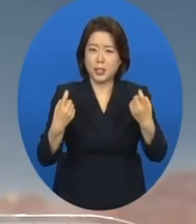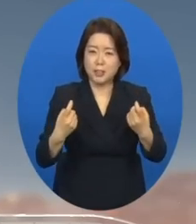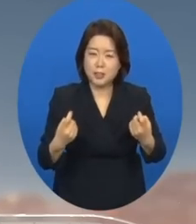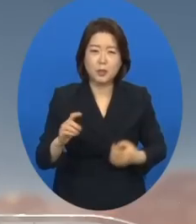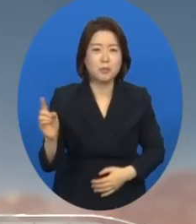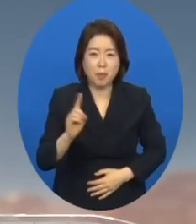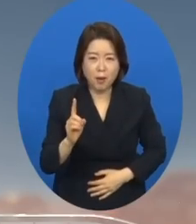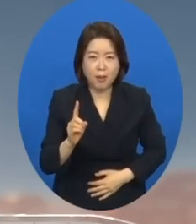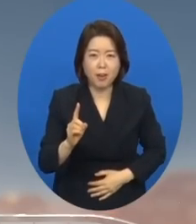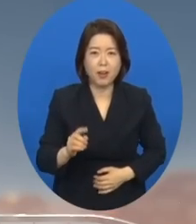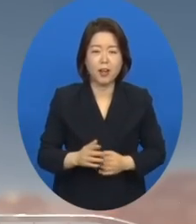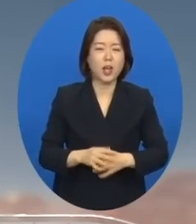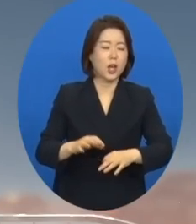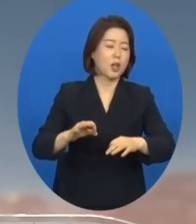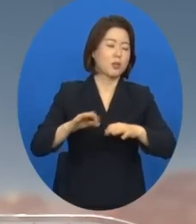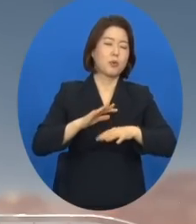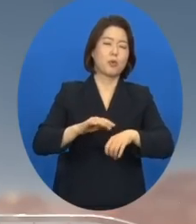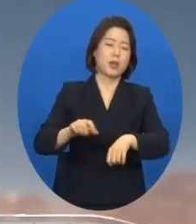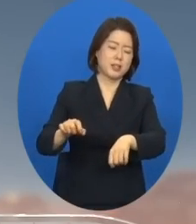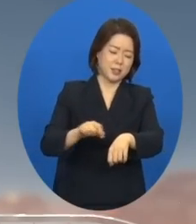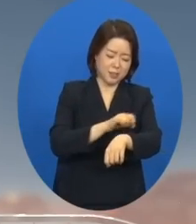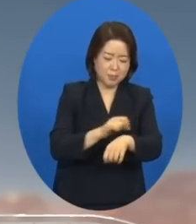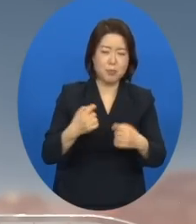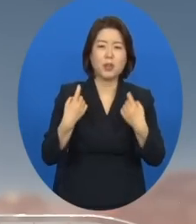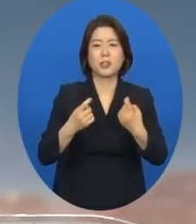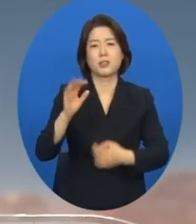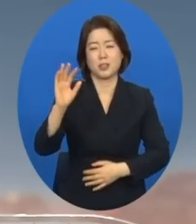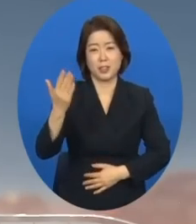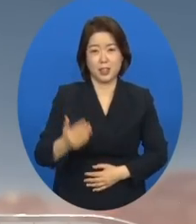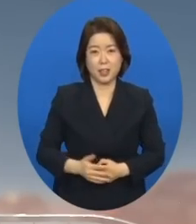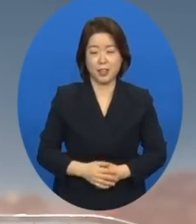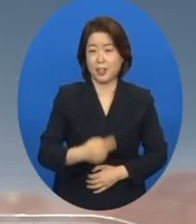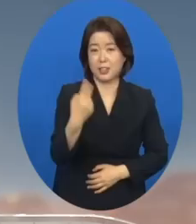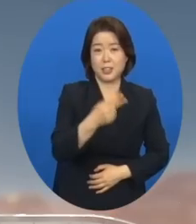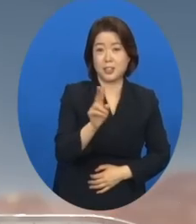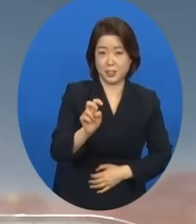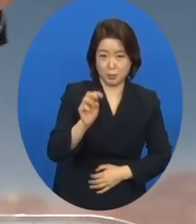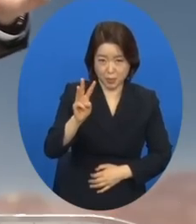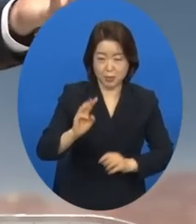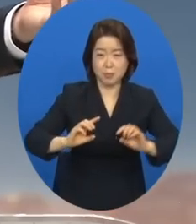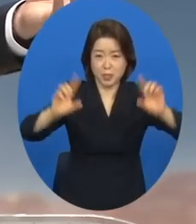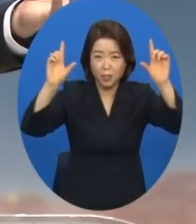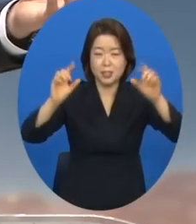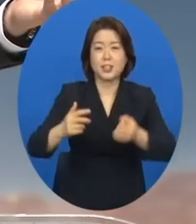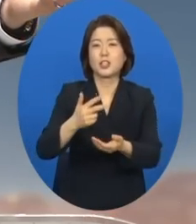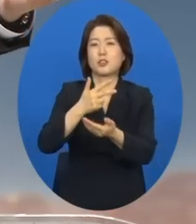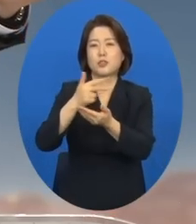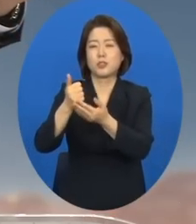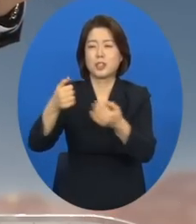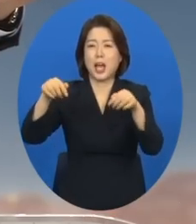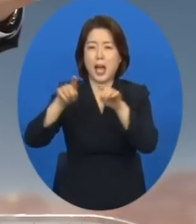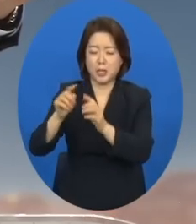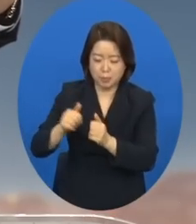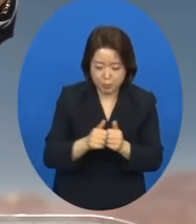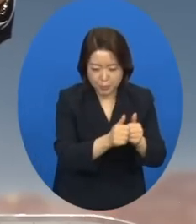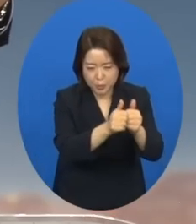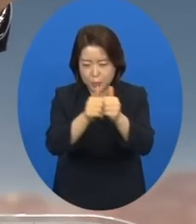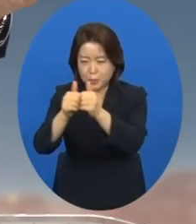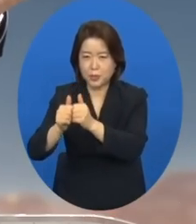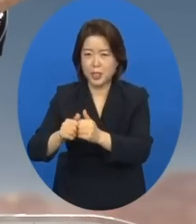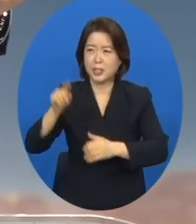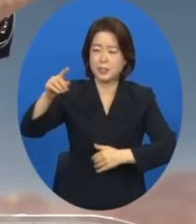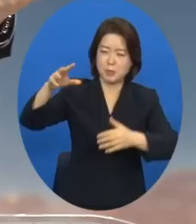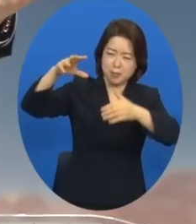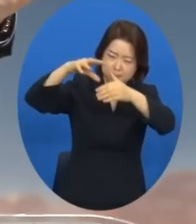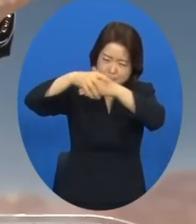어떤 여정이에요 놀라운 비범한 여정이 될 것입니다 2023년이 주님과 함께 동행하면 그분의